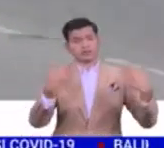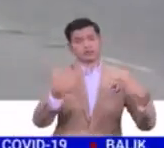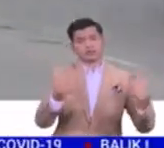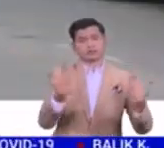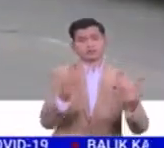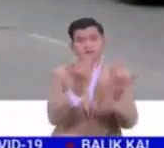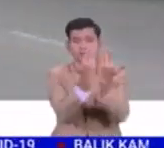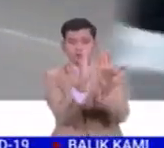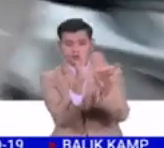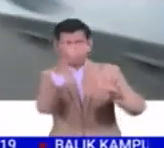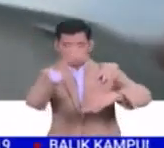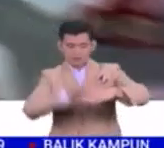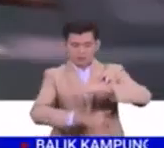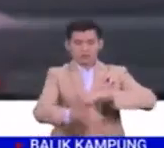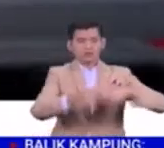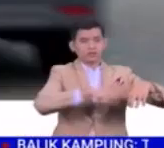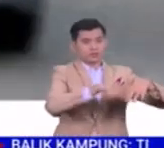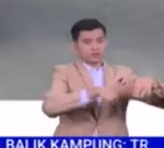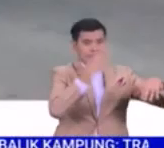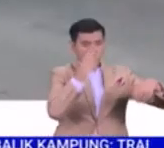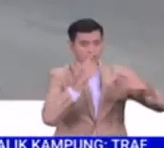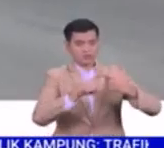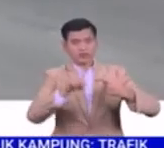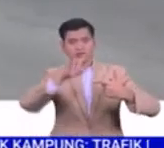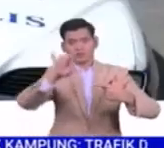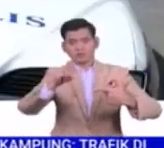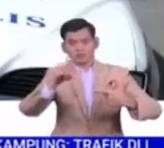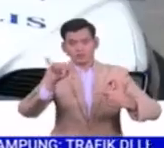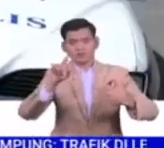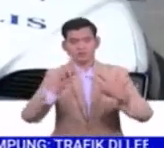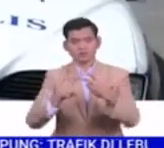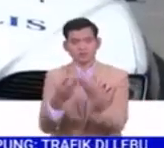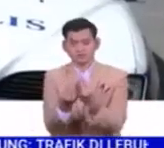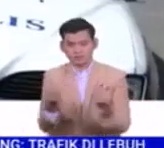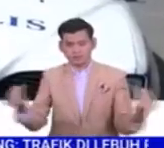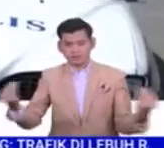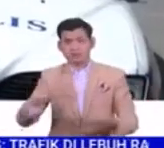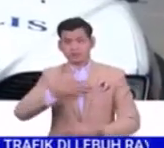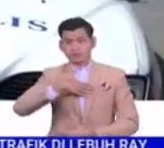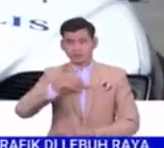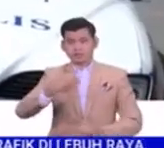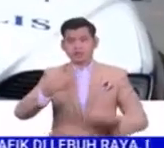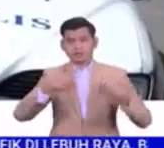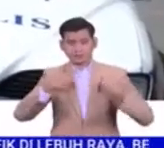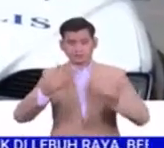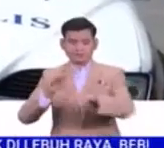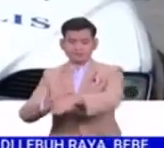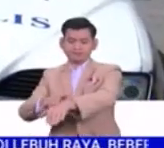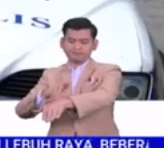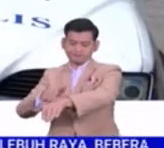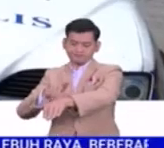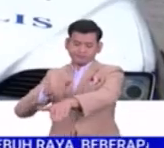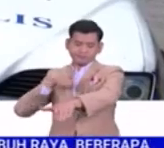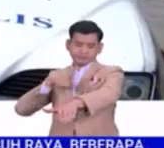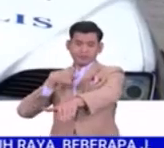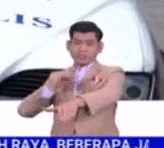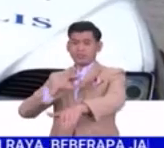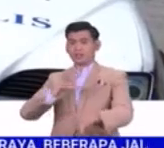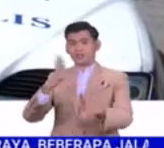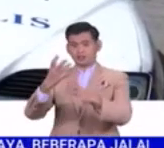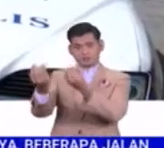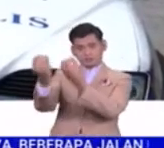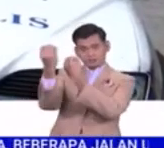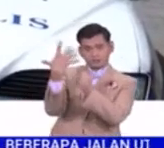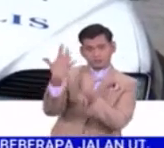di Gua Musang, Jeli dan Pasir Putih juga berlaku peningkatan trafik lah. Yang mana kita mendapat